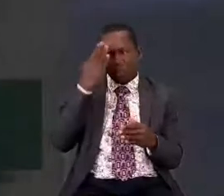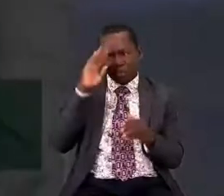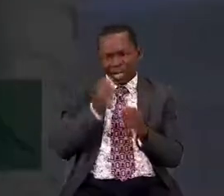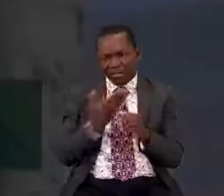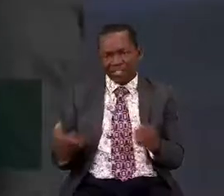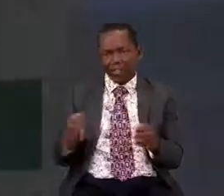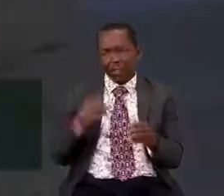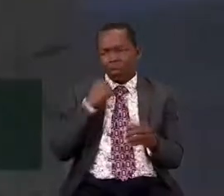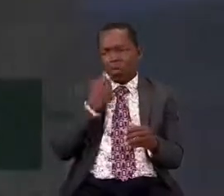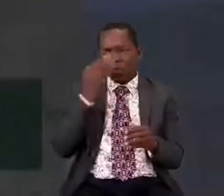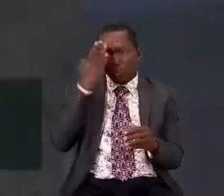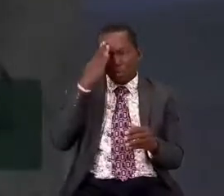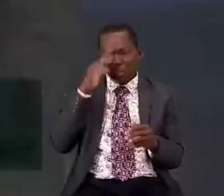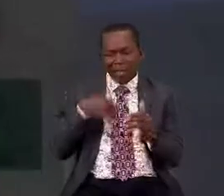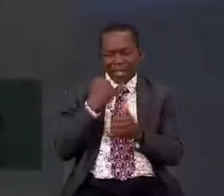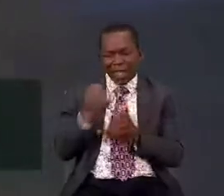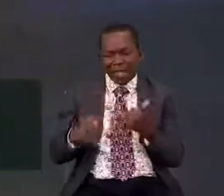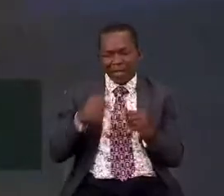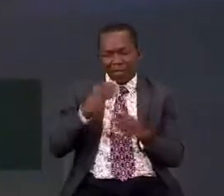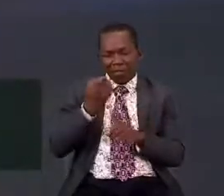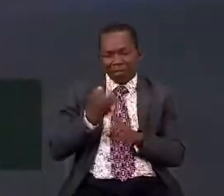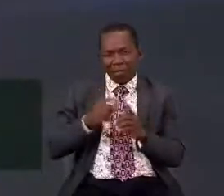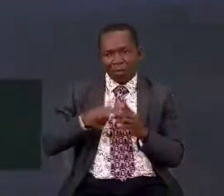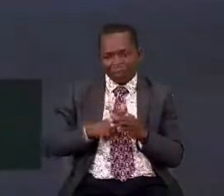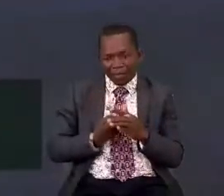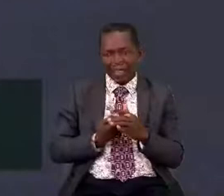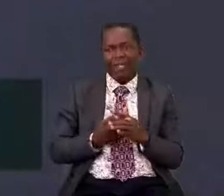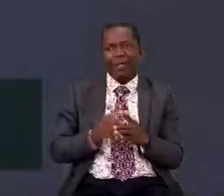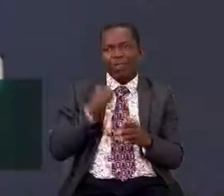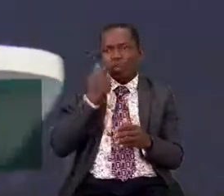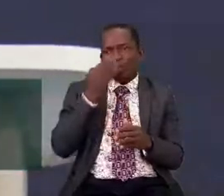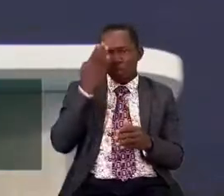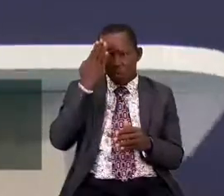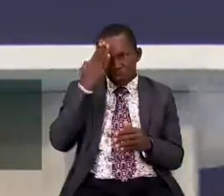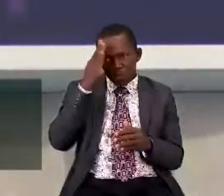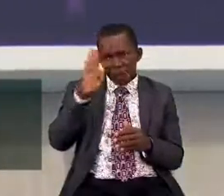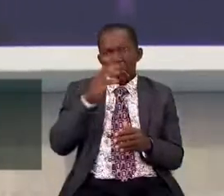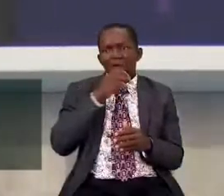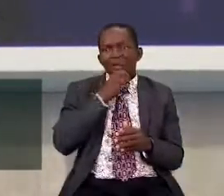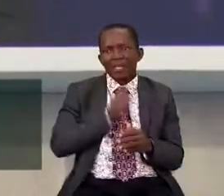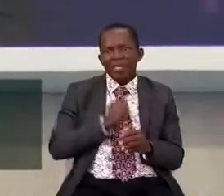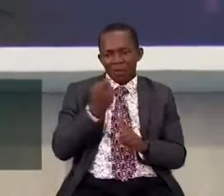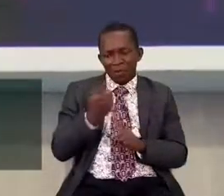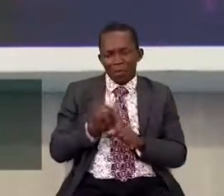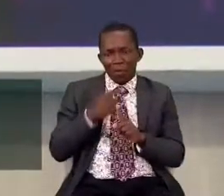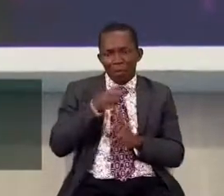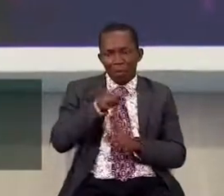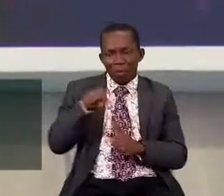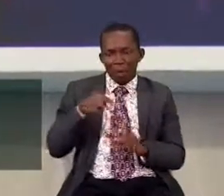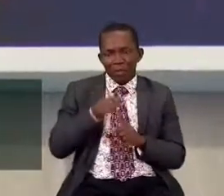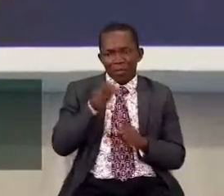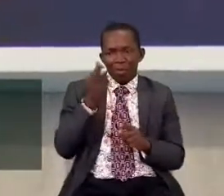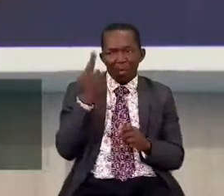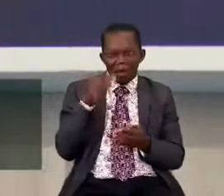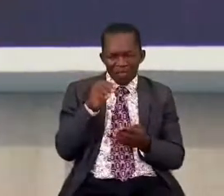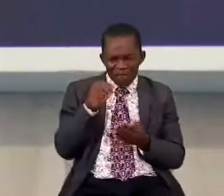ta vieillesse, même quand tu étais encore un petit. Dieu omniscient, qui connaît toutes choses, il sait où